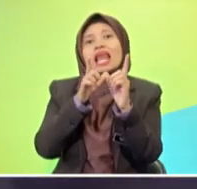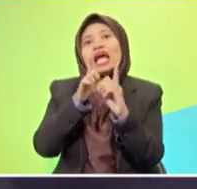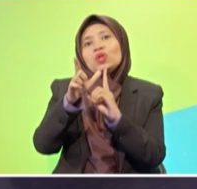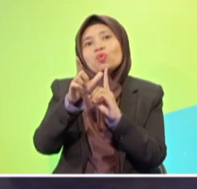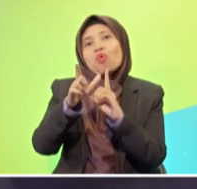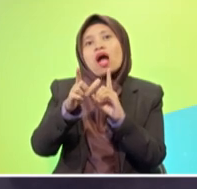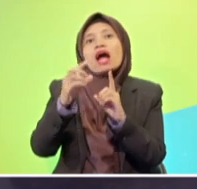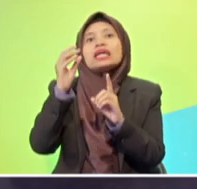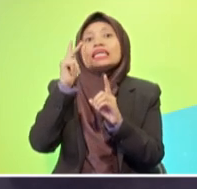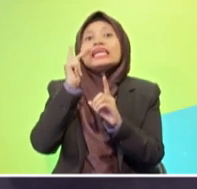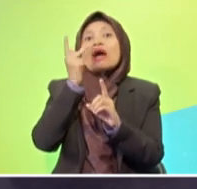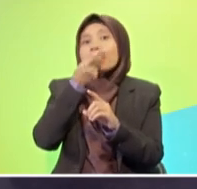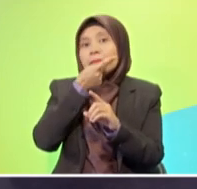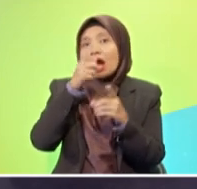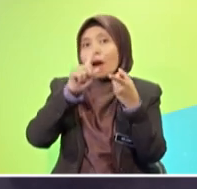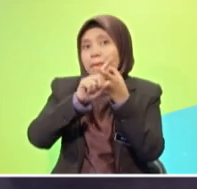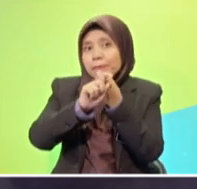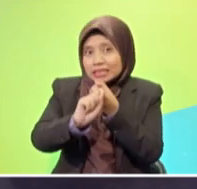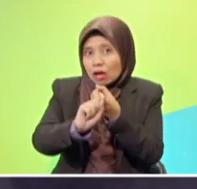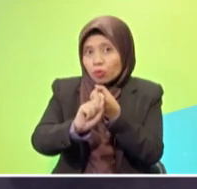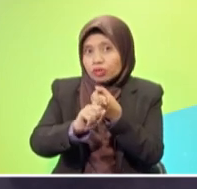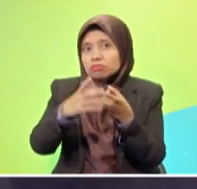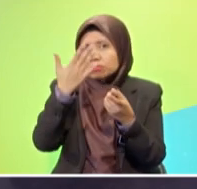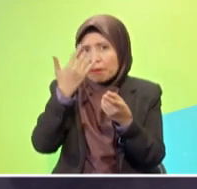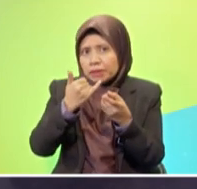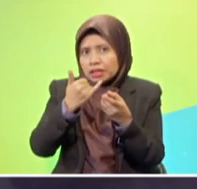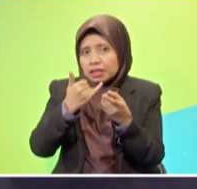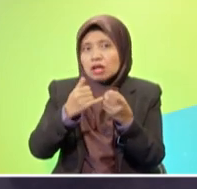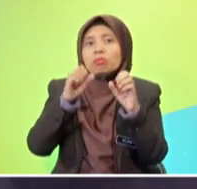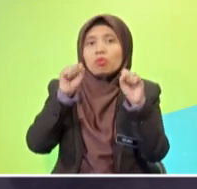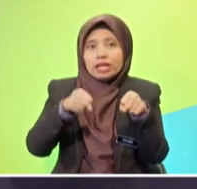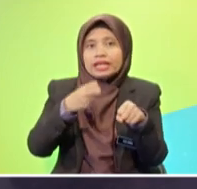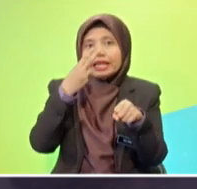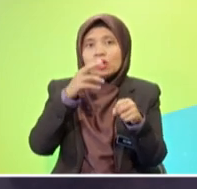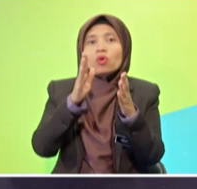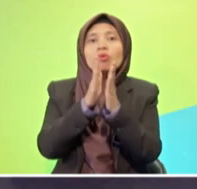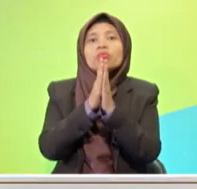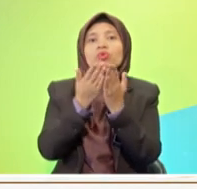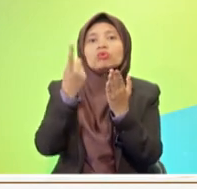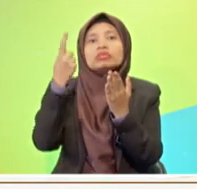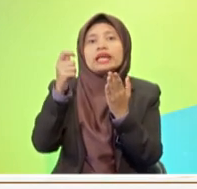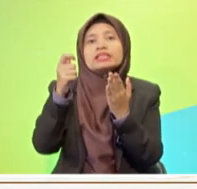jadi murid-murid di rumah dan juga dalam tarian boleh merujuk buku teks buku surat 88